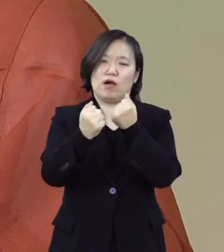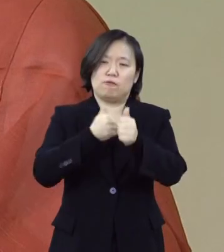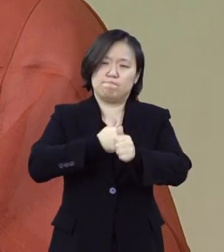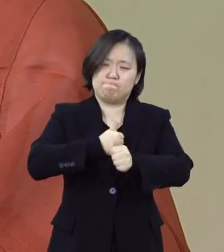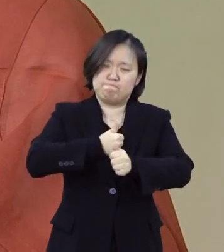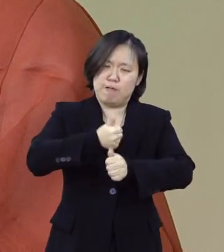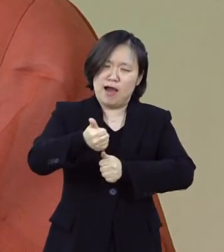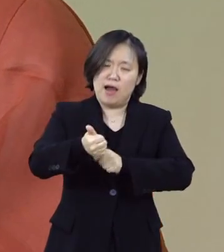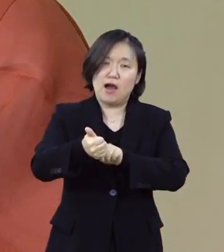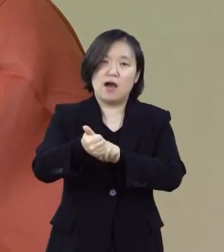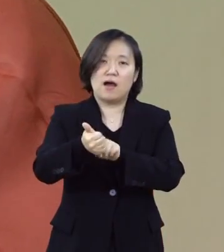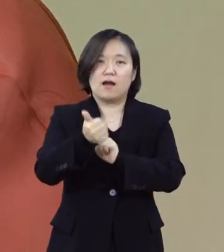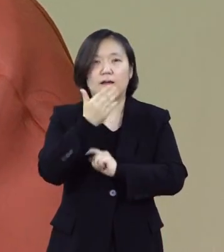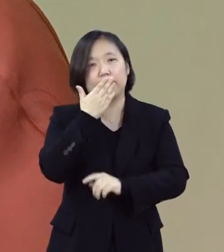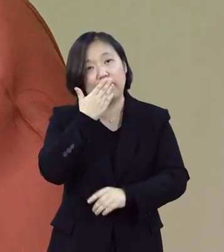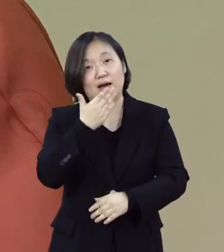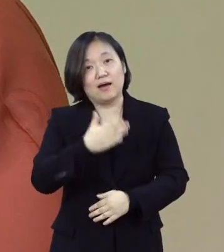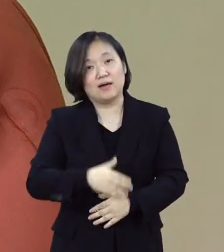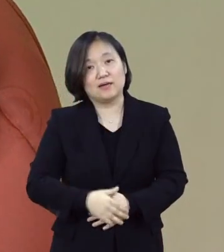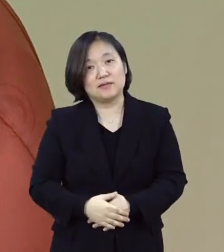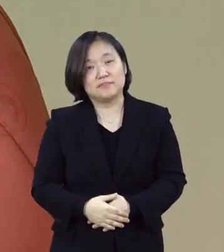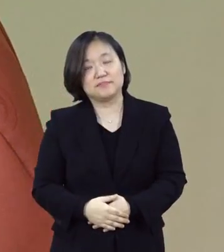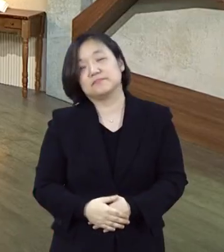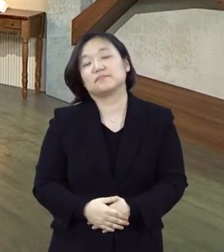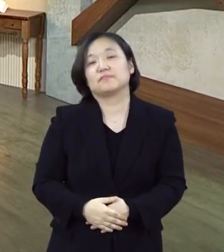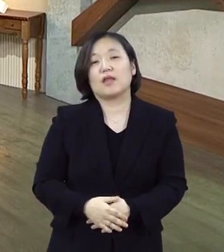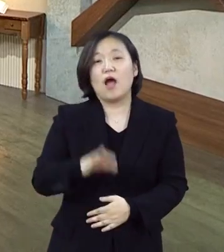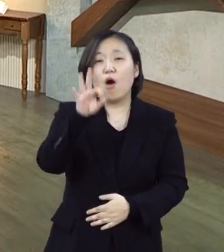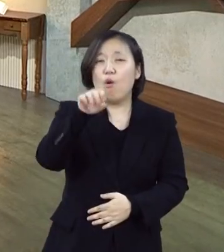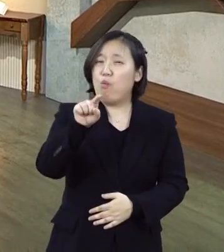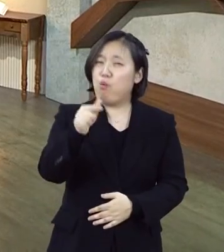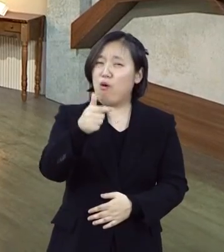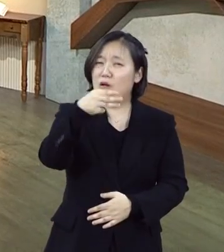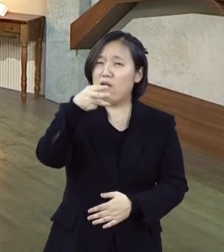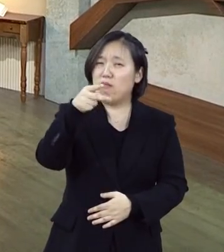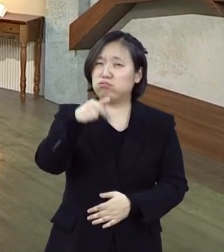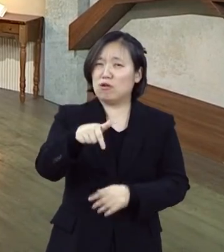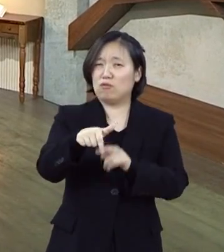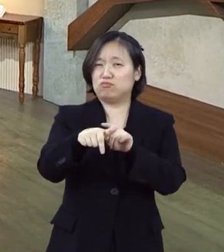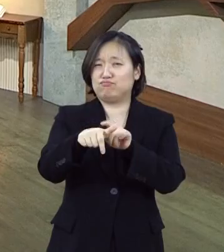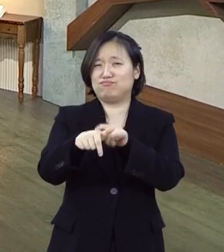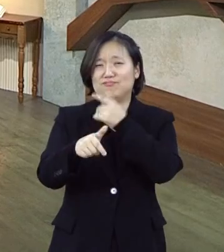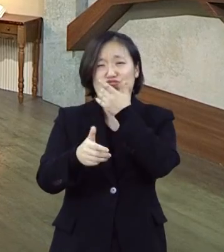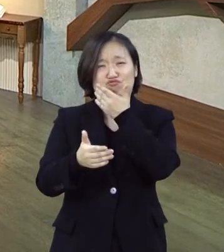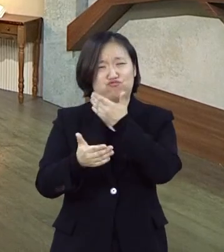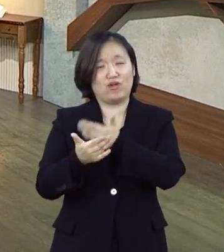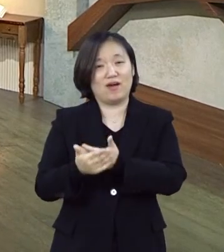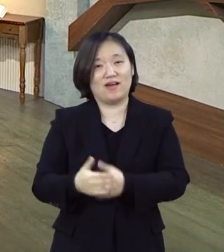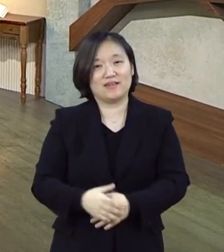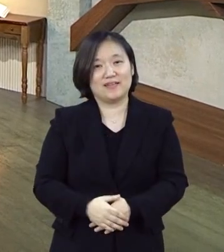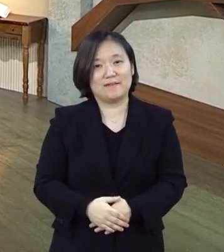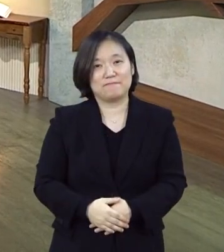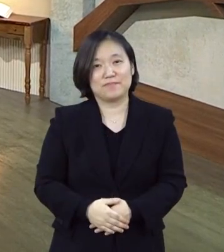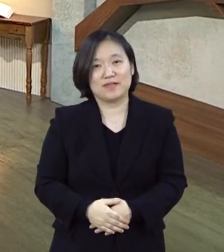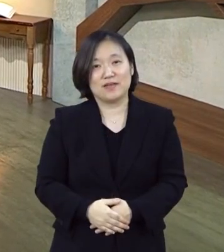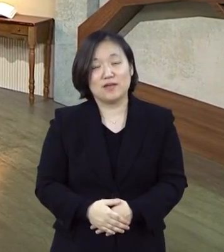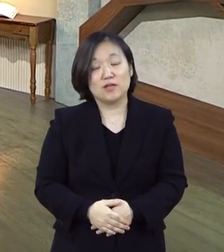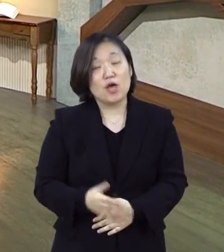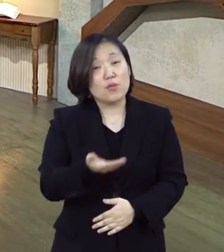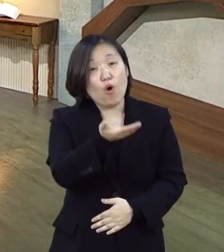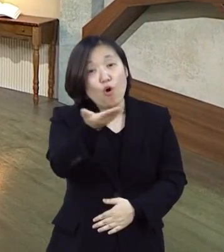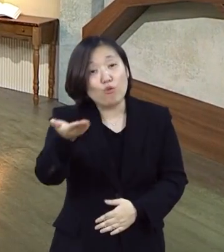그것을 누를 수가 있는 겁니다. 원력이 중요합니다. 그러면 우리 불자들은